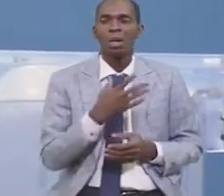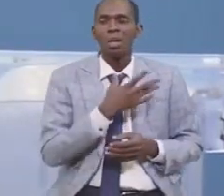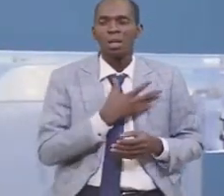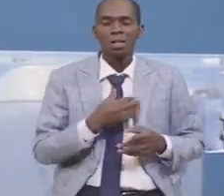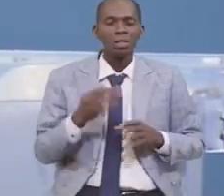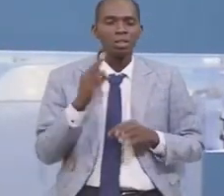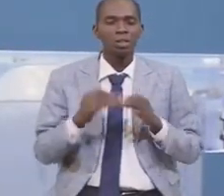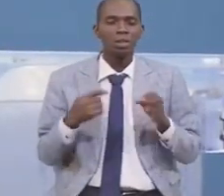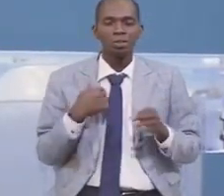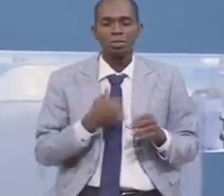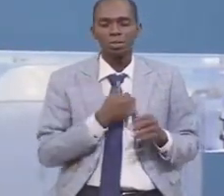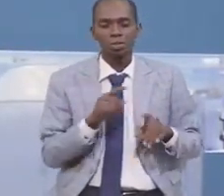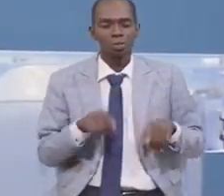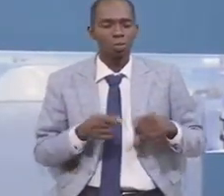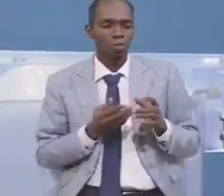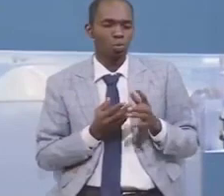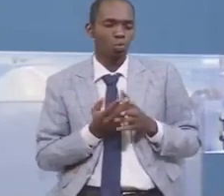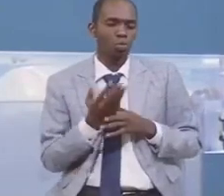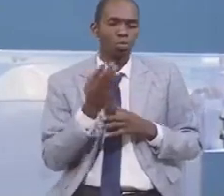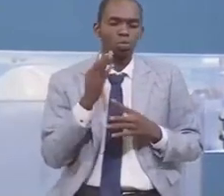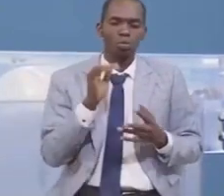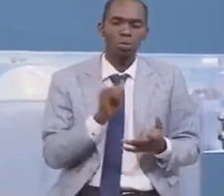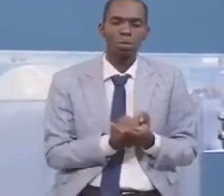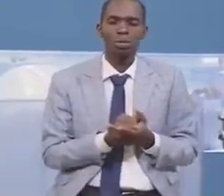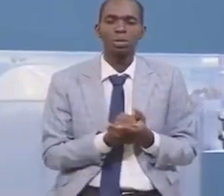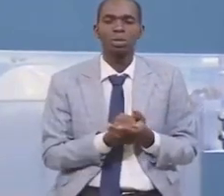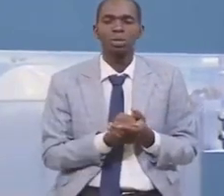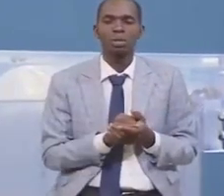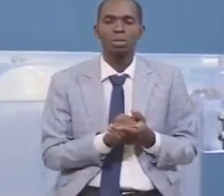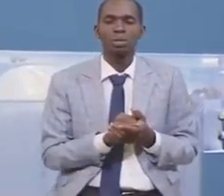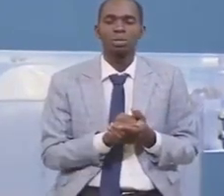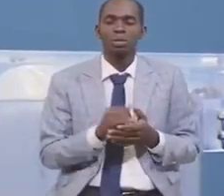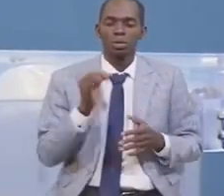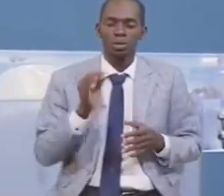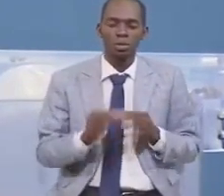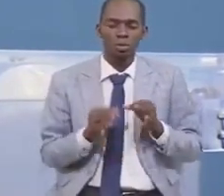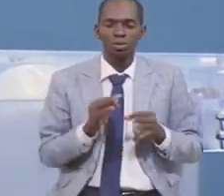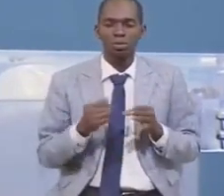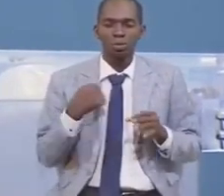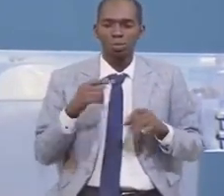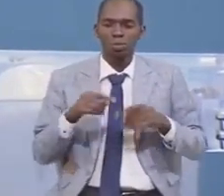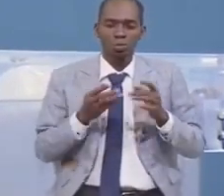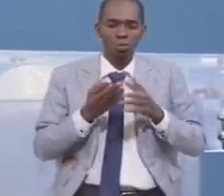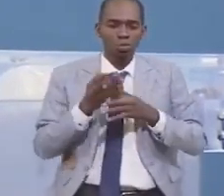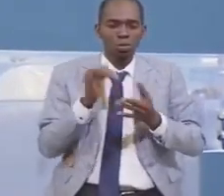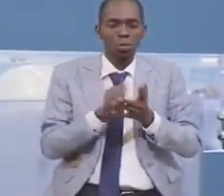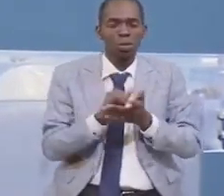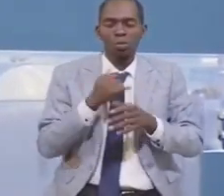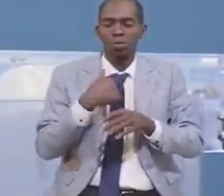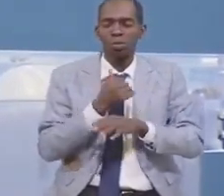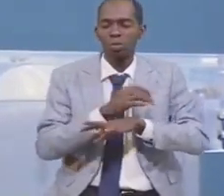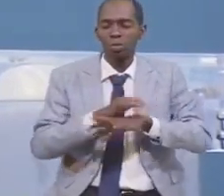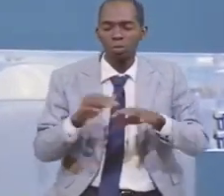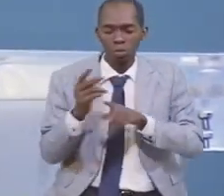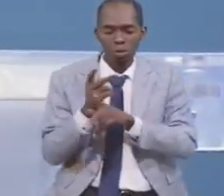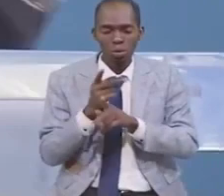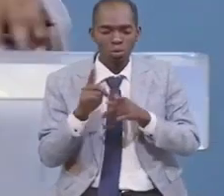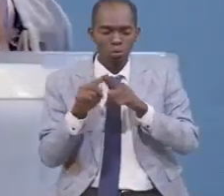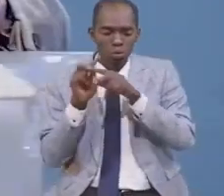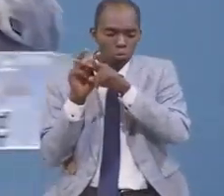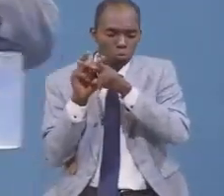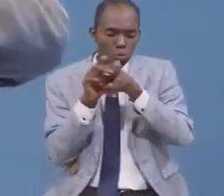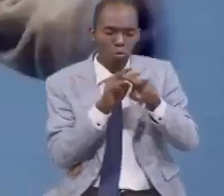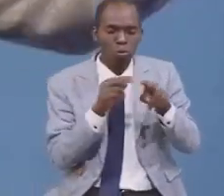గో త్రూ లైఫ్, మన జీవితంలో మనం ముందుకు వెళ్తున్నప్పుడు వాచ్ ఓవర్ అవర్ యాక్షన్, మన క్రియలను మనము